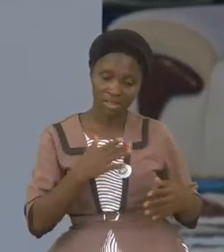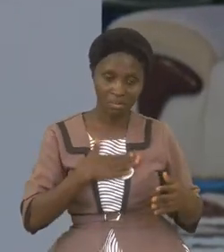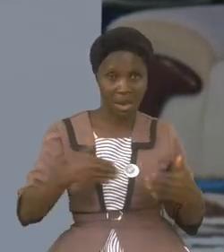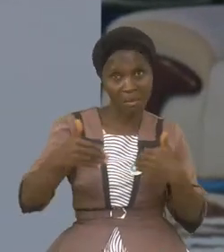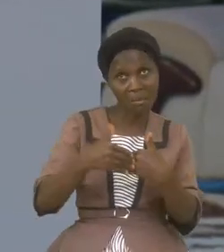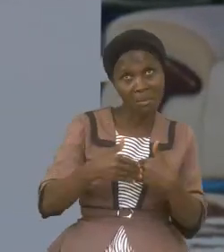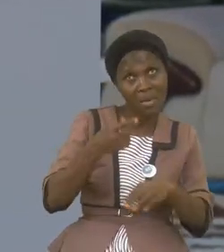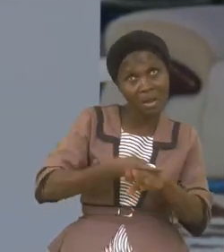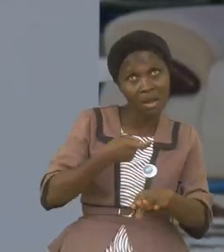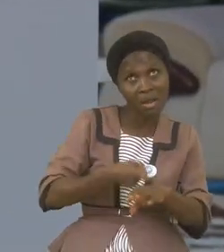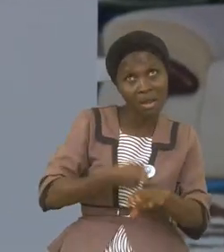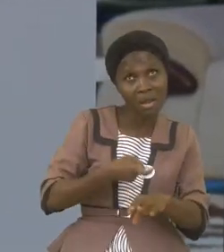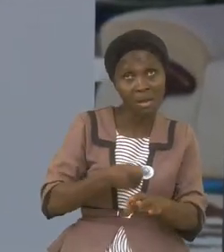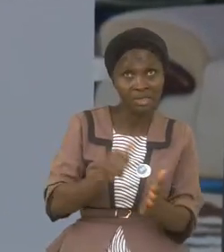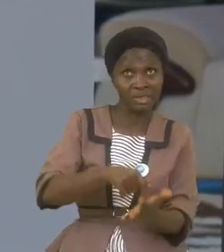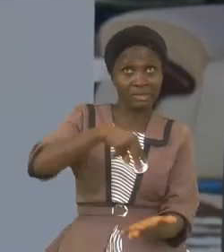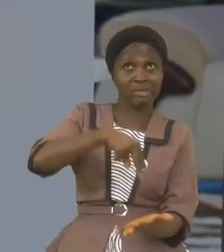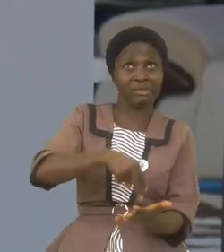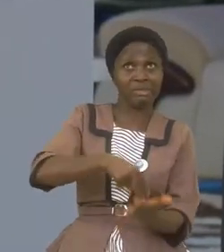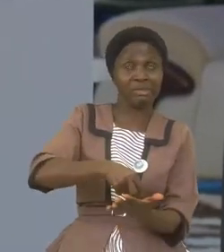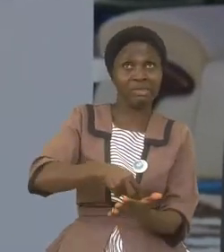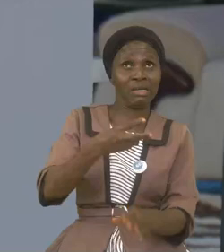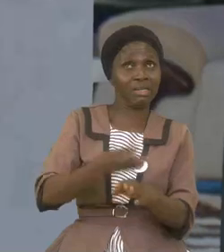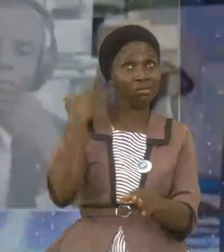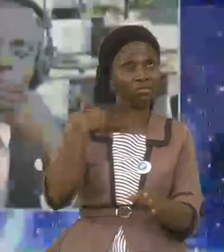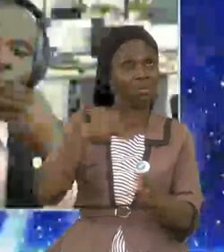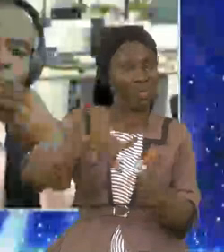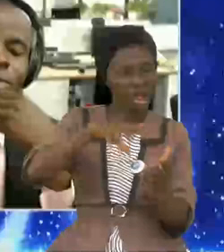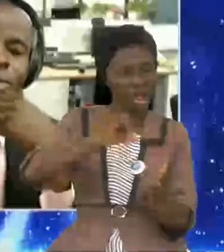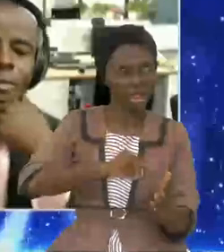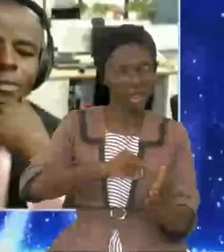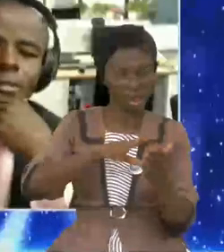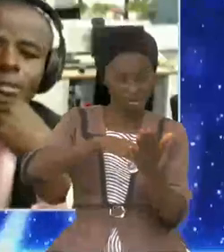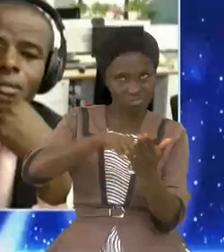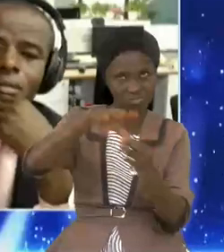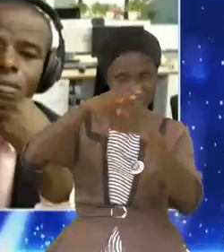genoux devant toi. Et je me prosterne devant toi.